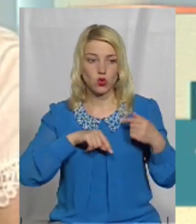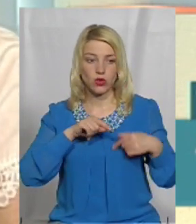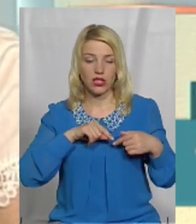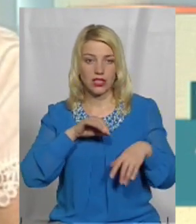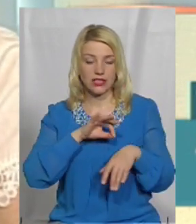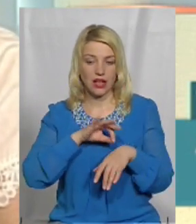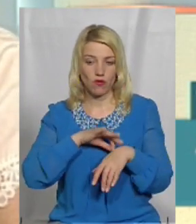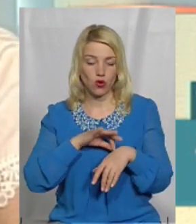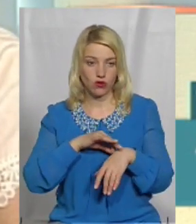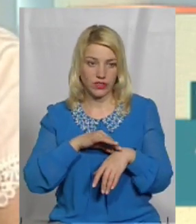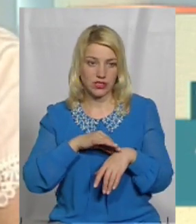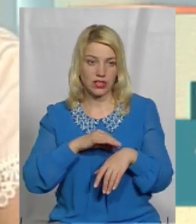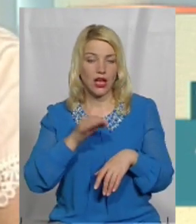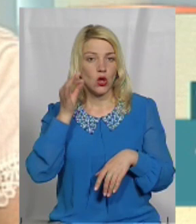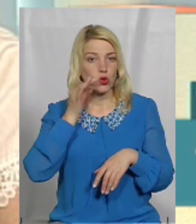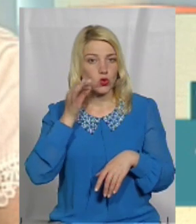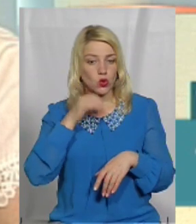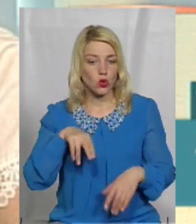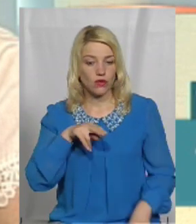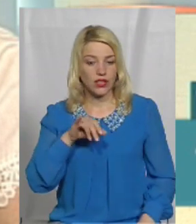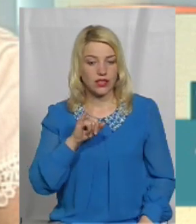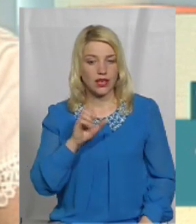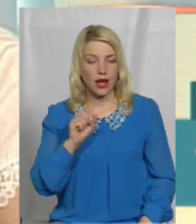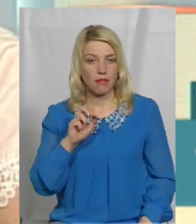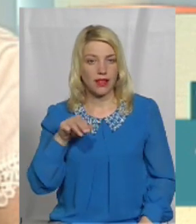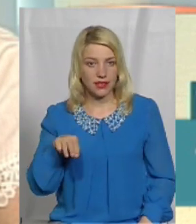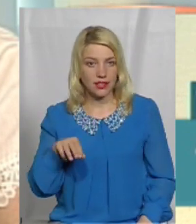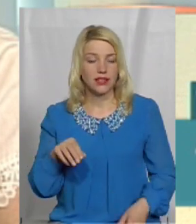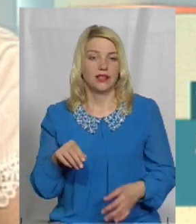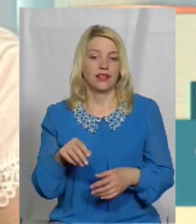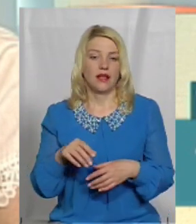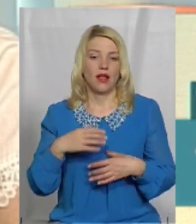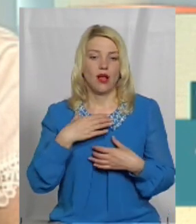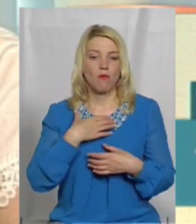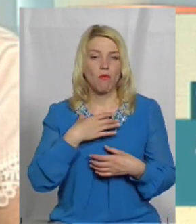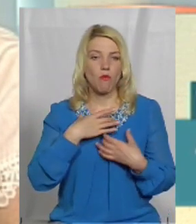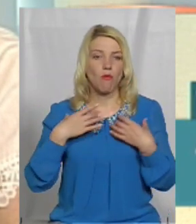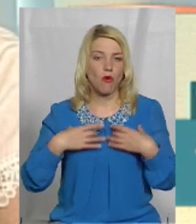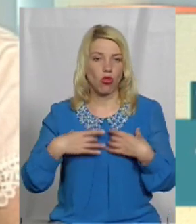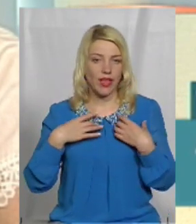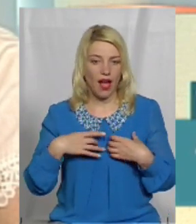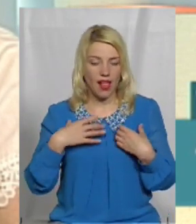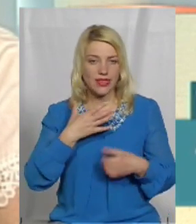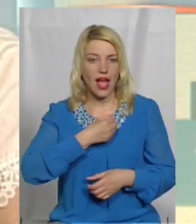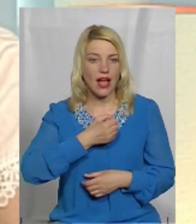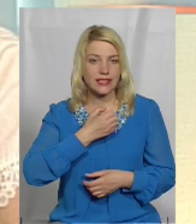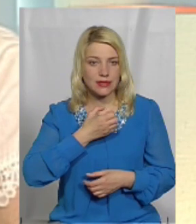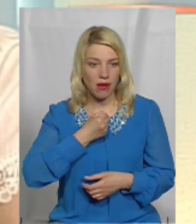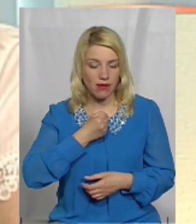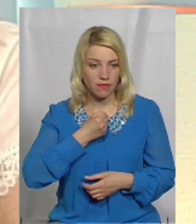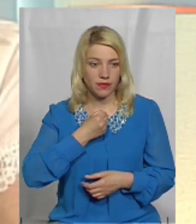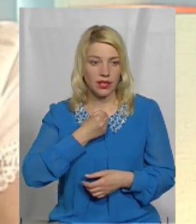серцево-судинної захворюваності, цукровий діабет, бронхіальна астма також в цьому